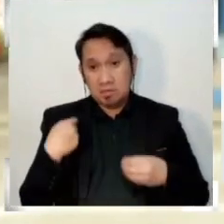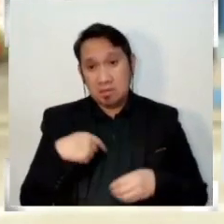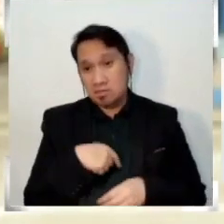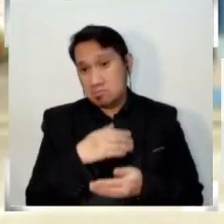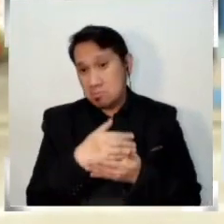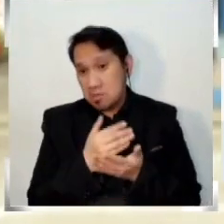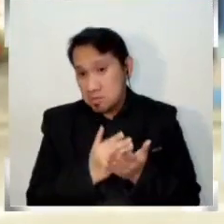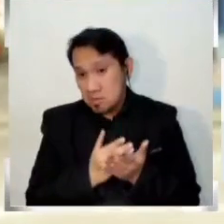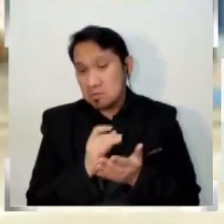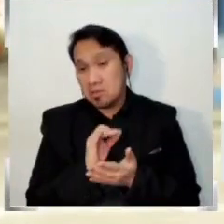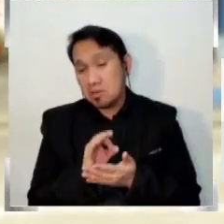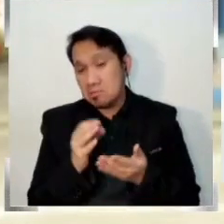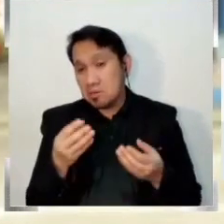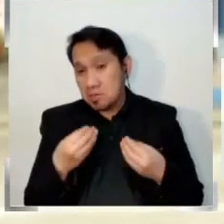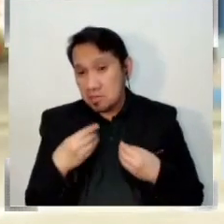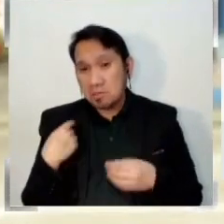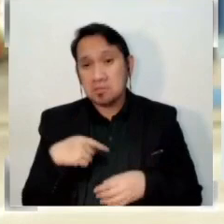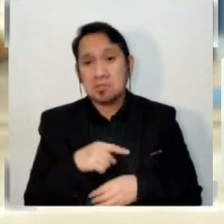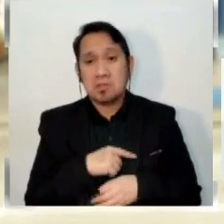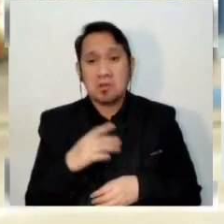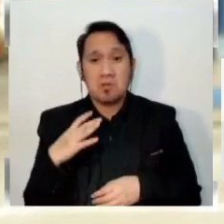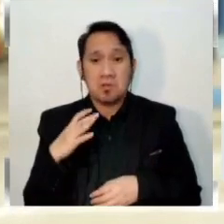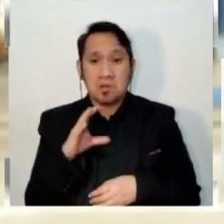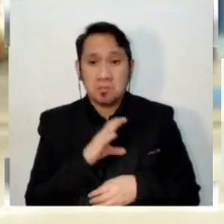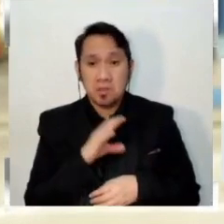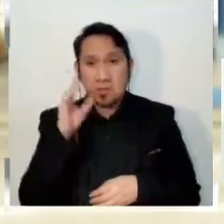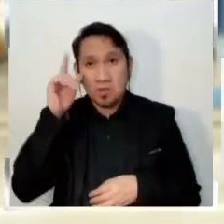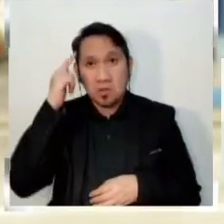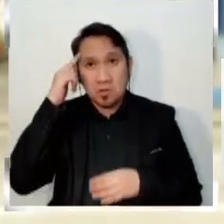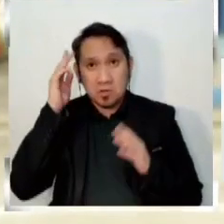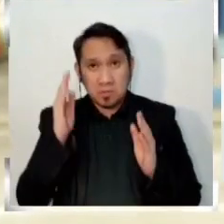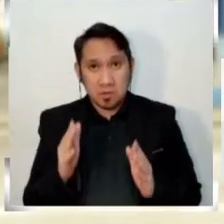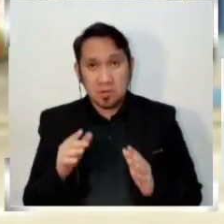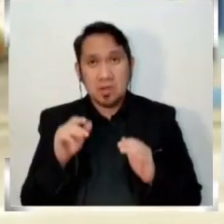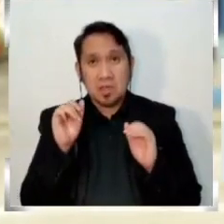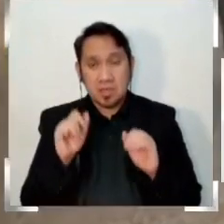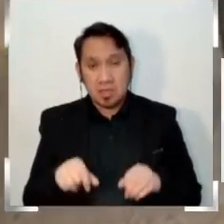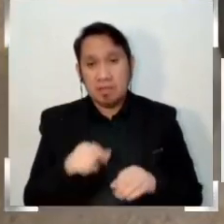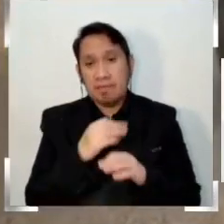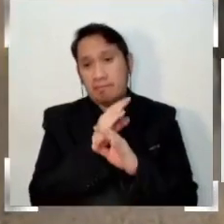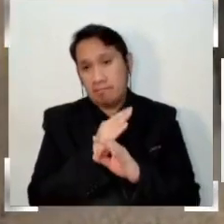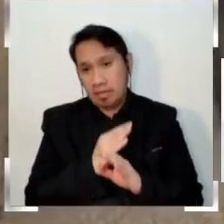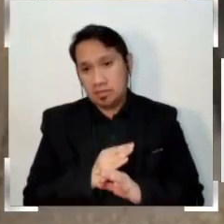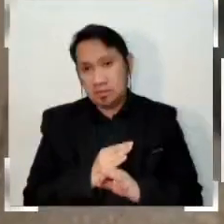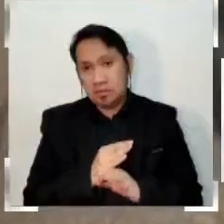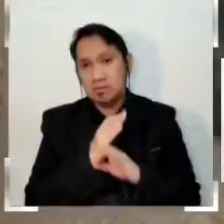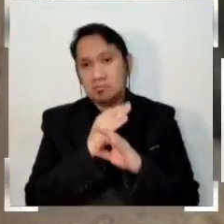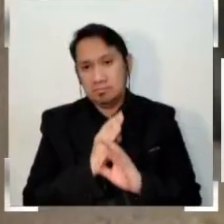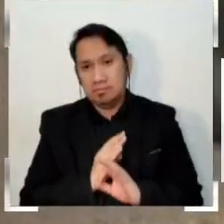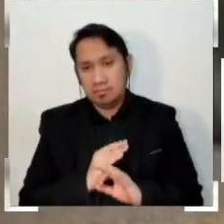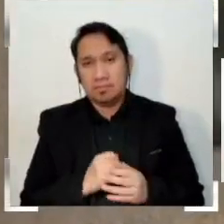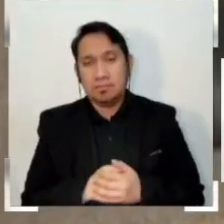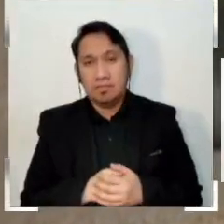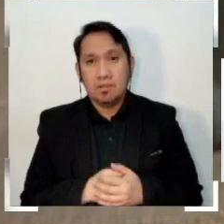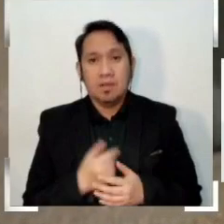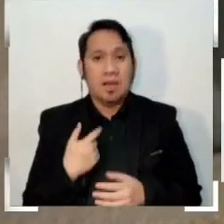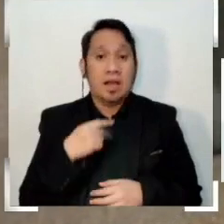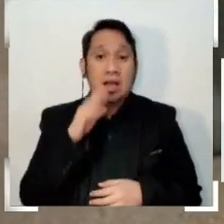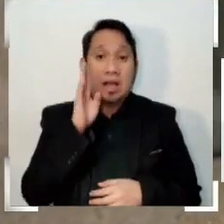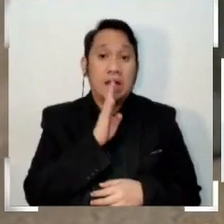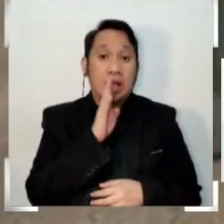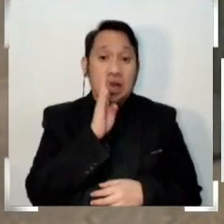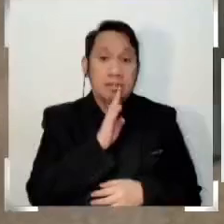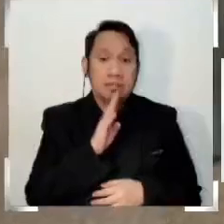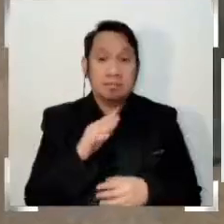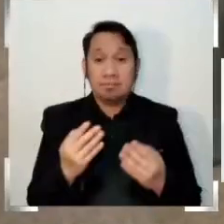congressman or si governor na ma-repair po yung seawall na po yun. May biyak din ang seawall sa Jura Fishing